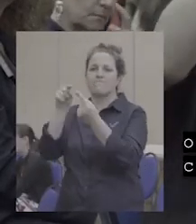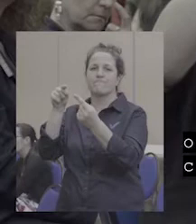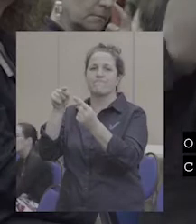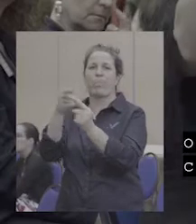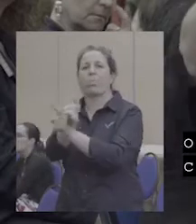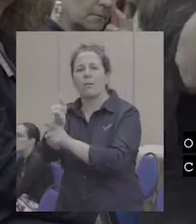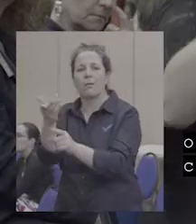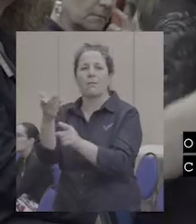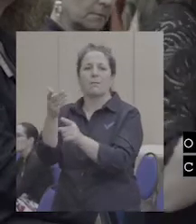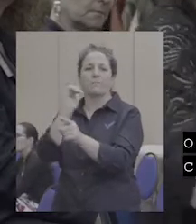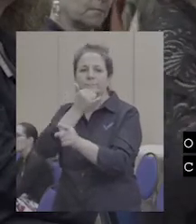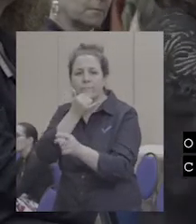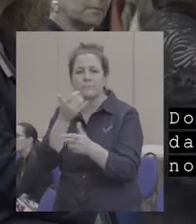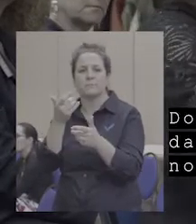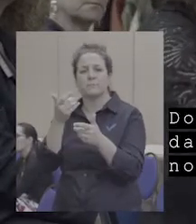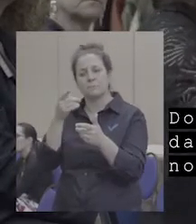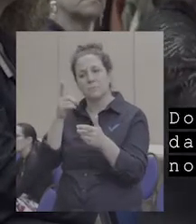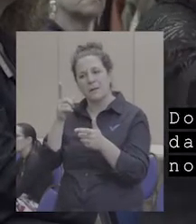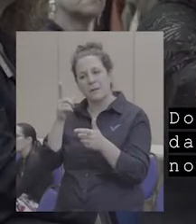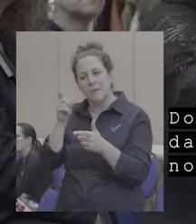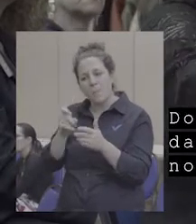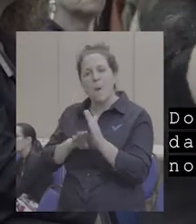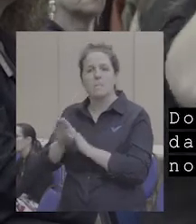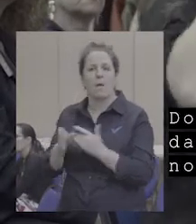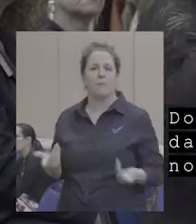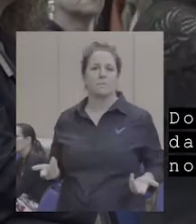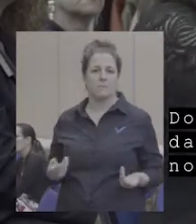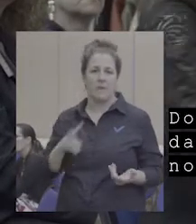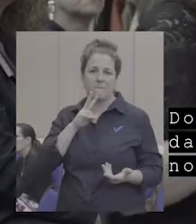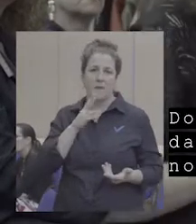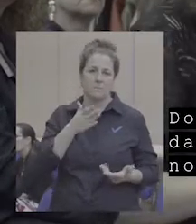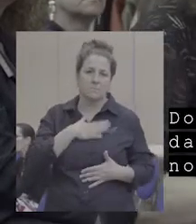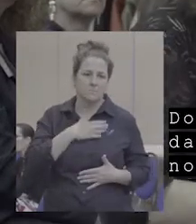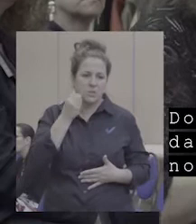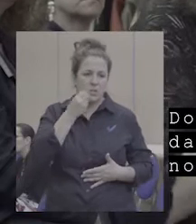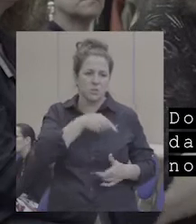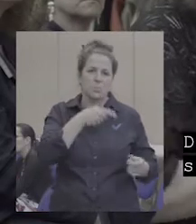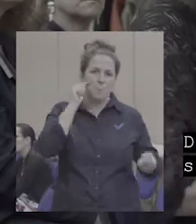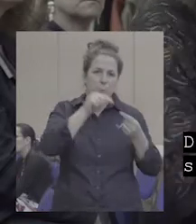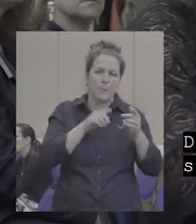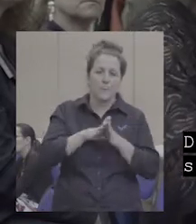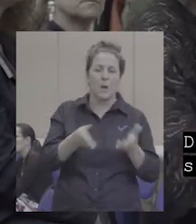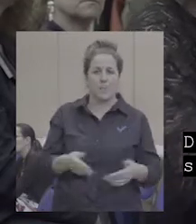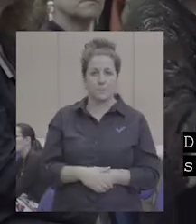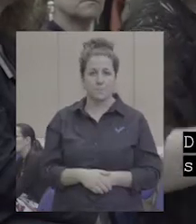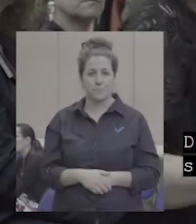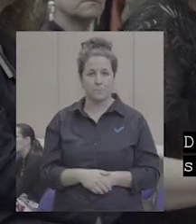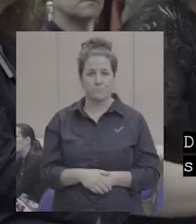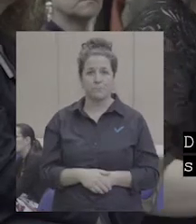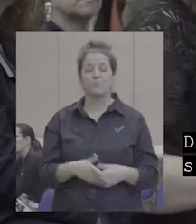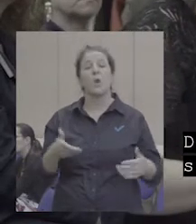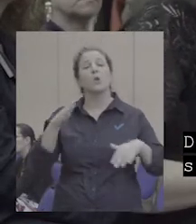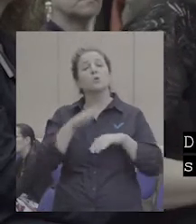souhaité ou ça ajoute un niveau de complexité. Donc, on a ça à travailler. Ça, c'est dans nos cartons à tous chez nous. Donc, globalement,